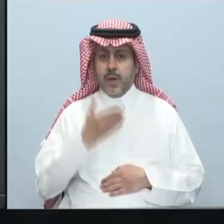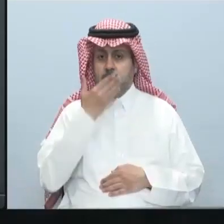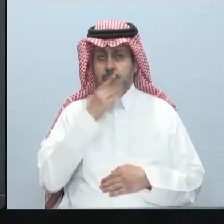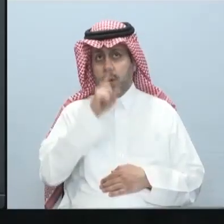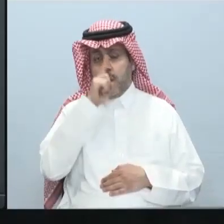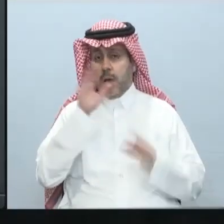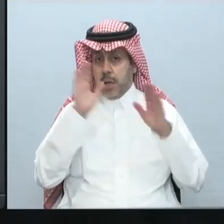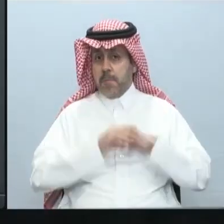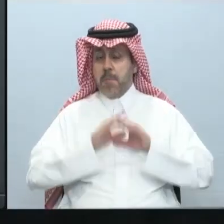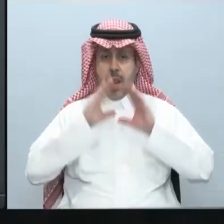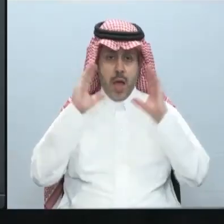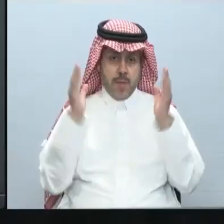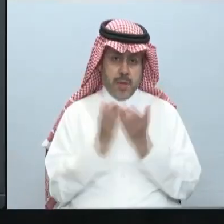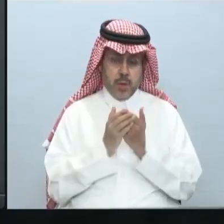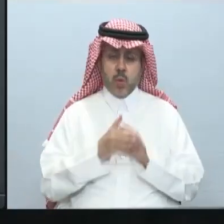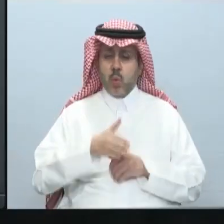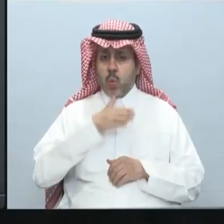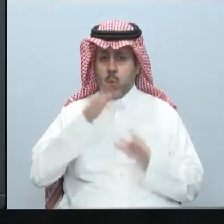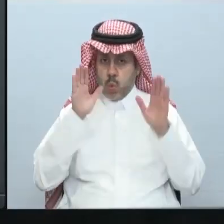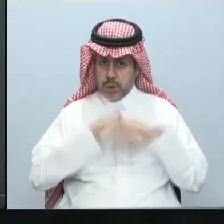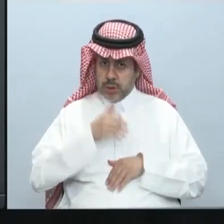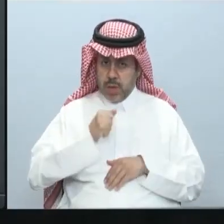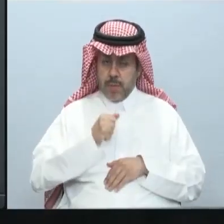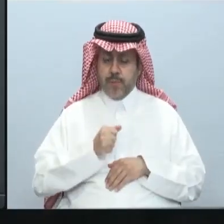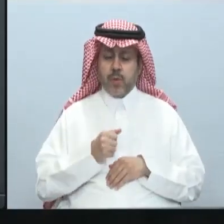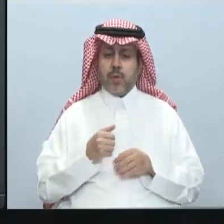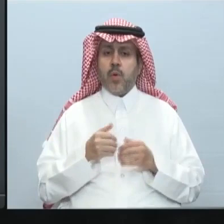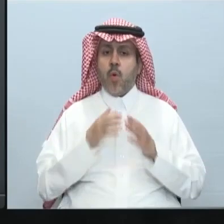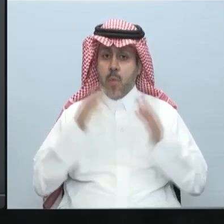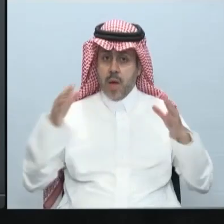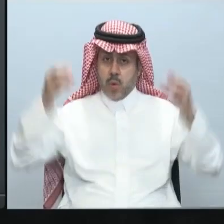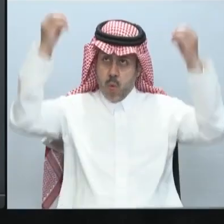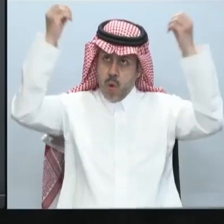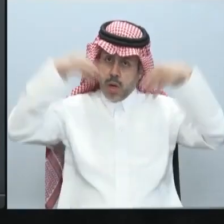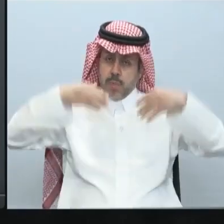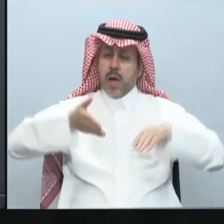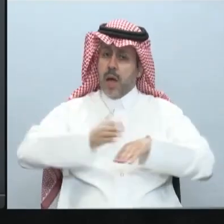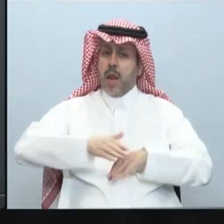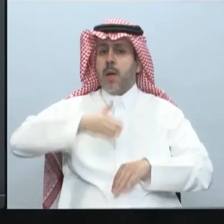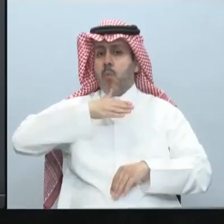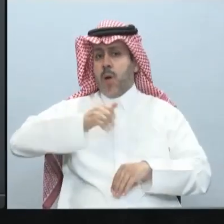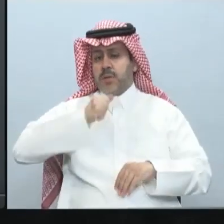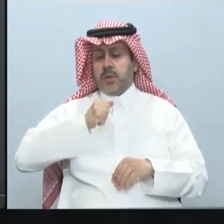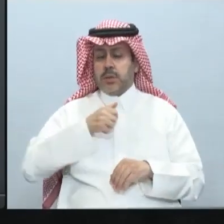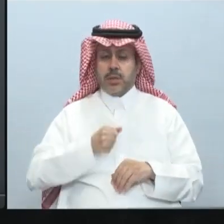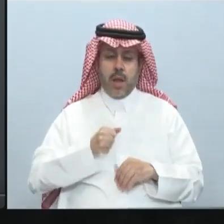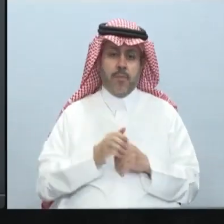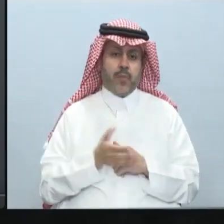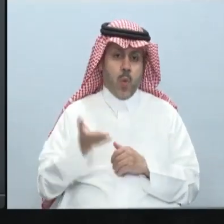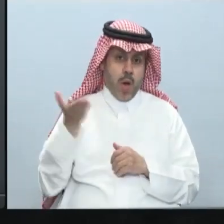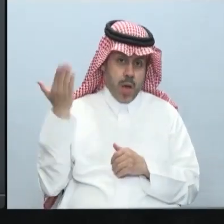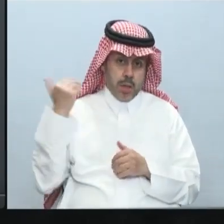الحمد لله رب العالمين وصلى الله وسلم وبارك وانعم على نبينا محمد صلى الله عليه وعلى اله